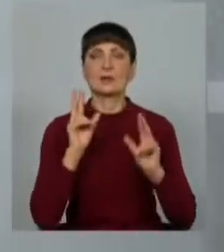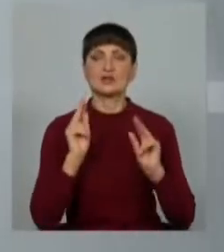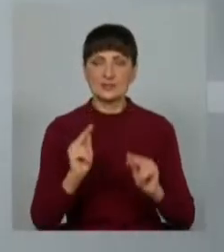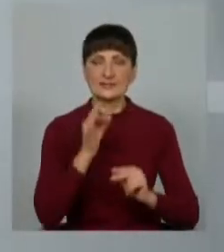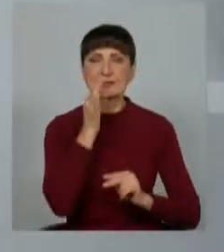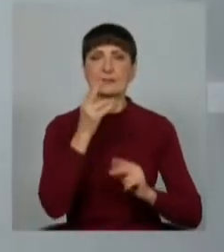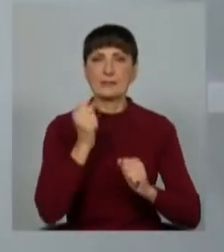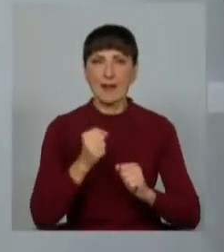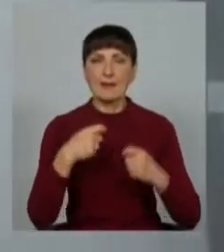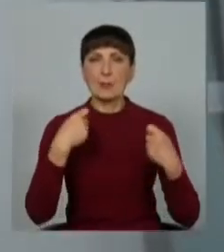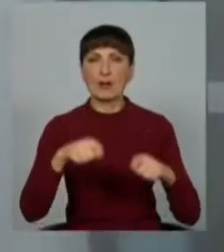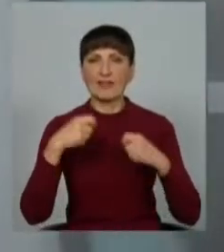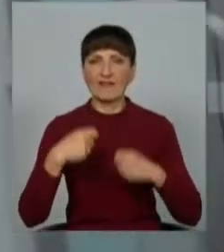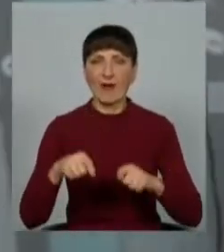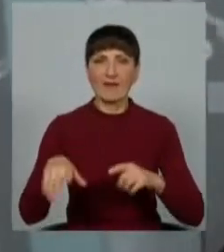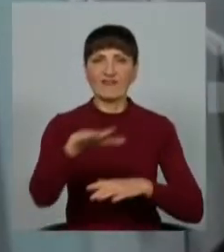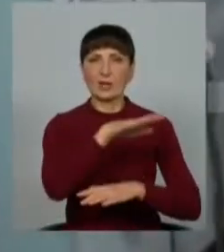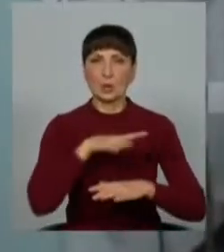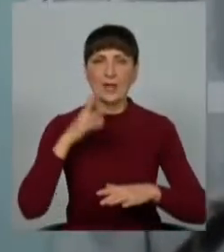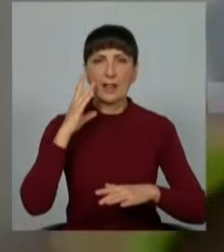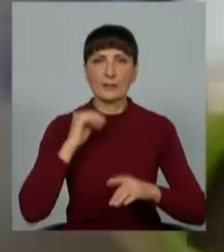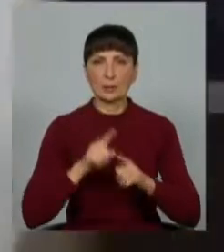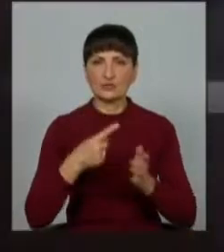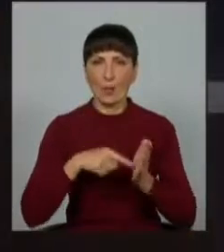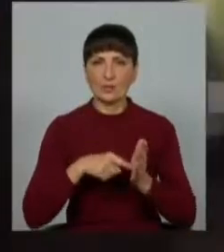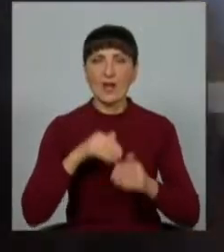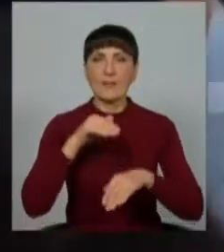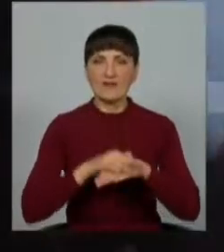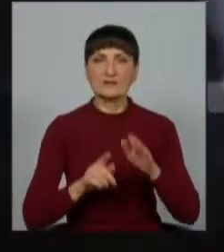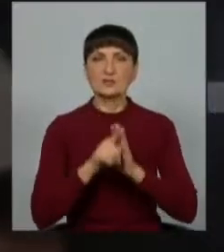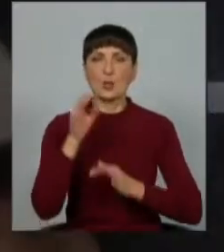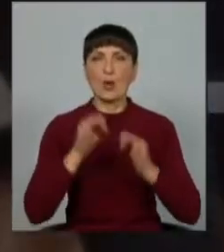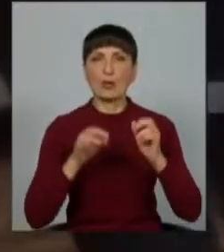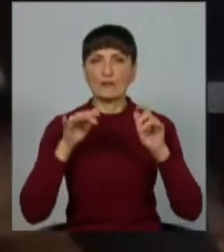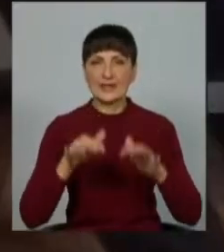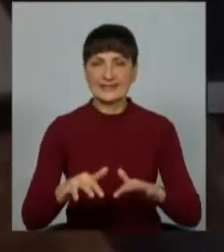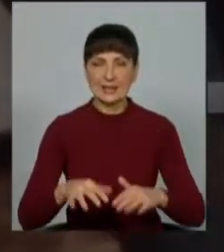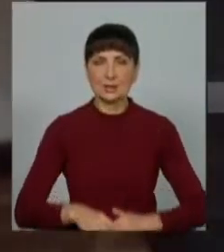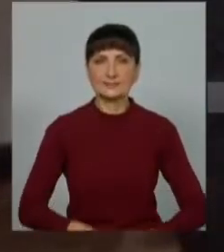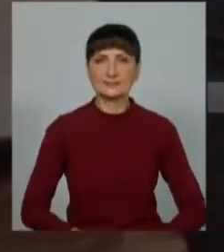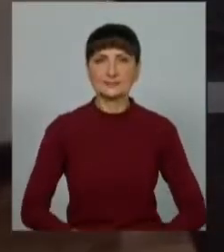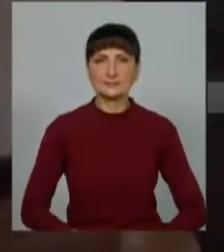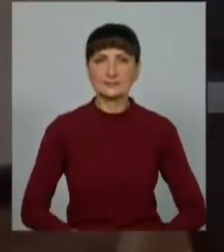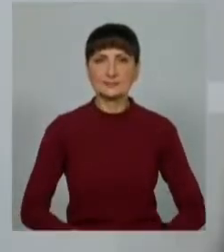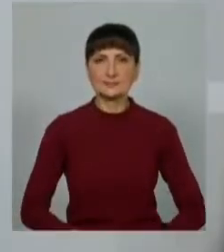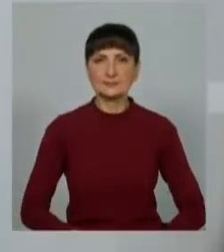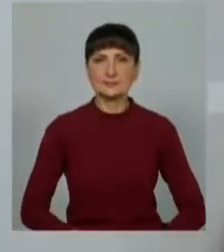что распространяли товар в регионе Алматы. По факту возбуждено уголовное дело.